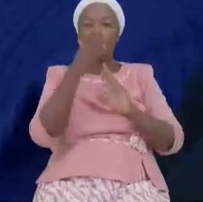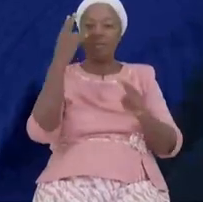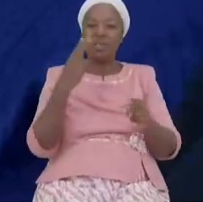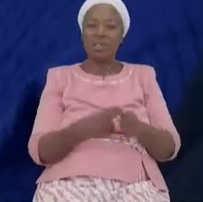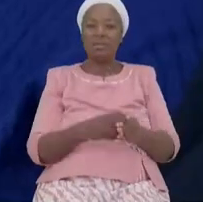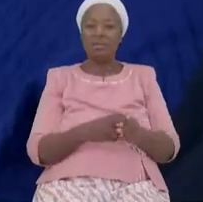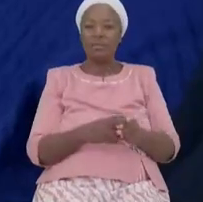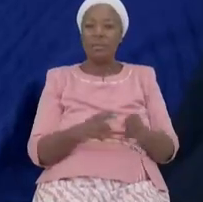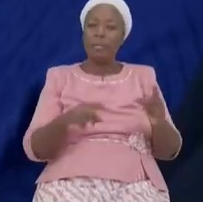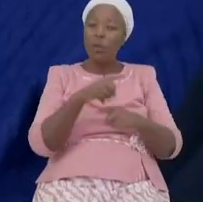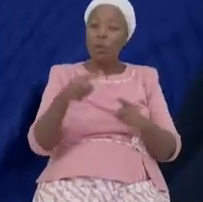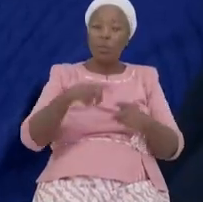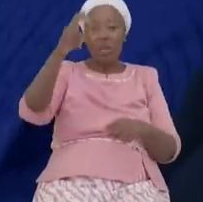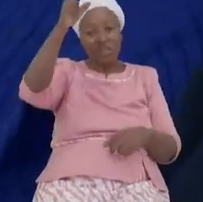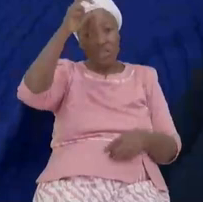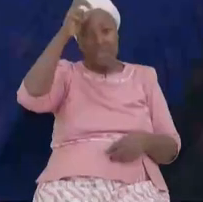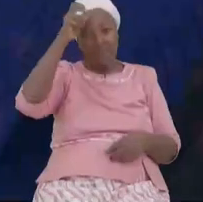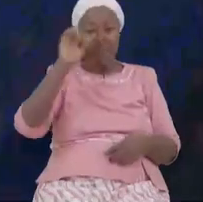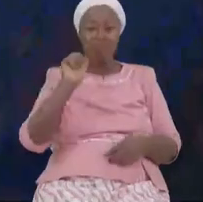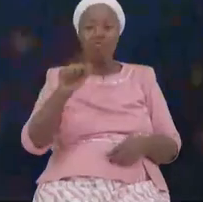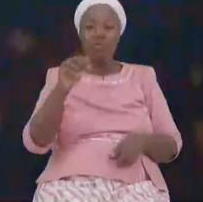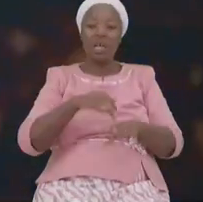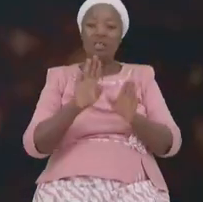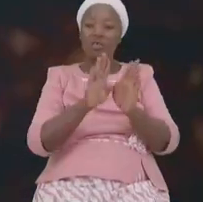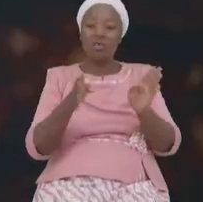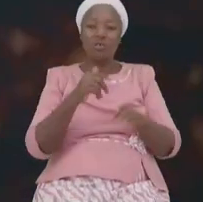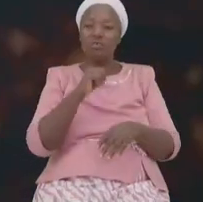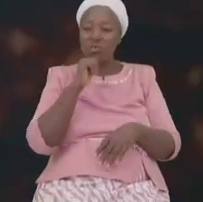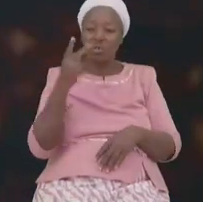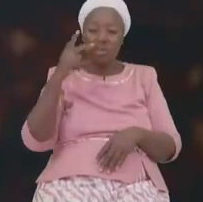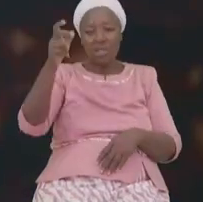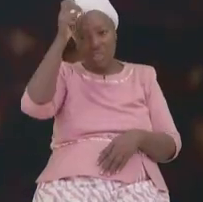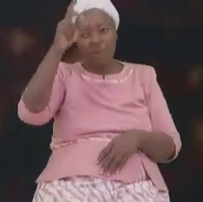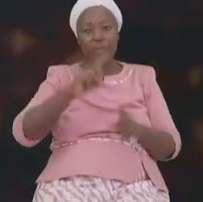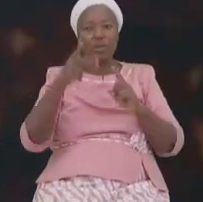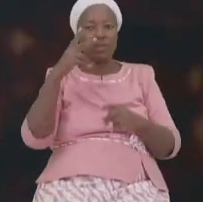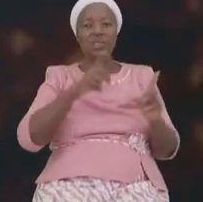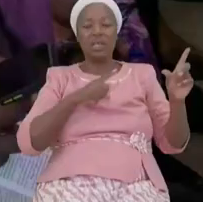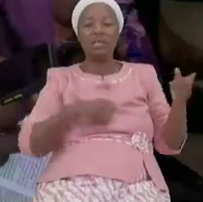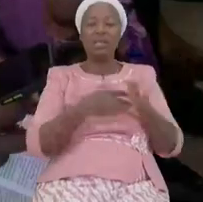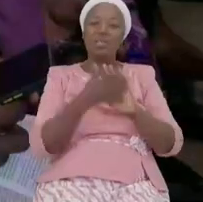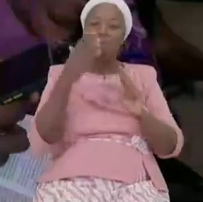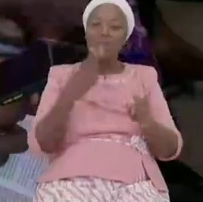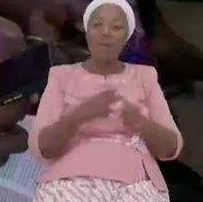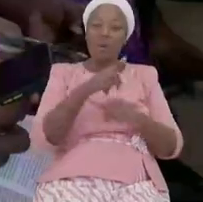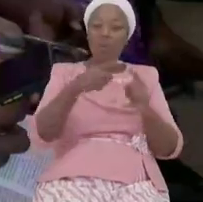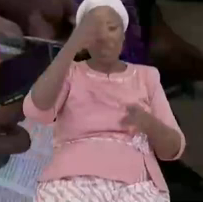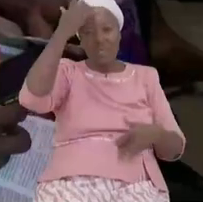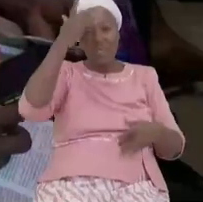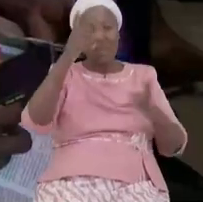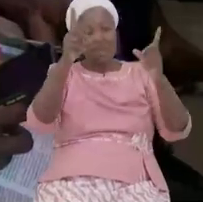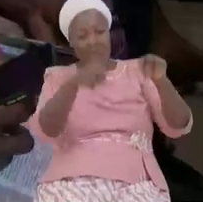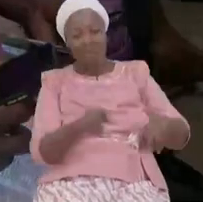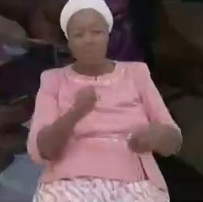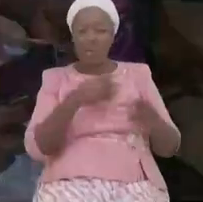Quand Satan frappera la porte, tu ne verras pas Satan, tu verras le Seigneur. Quand la maladie viendra, et il